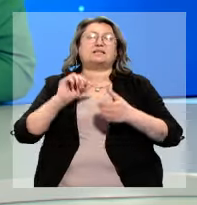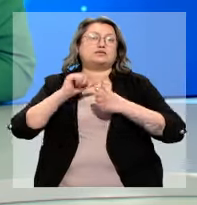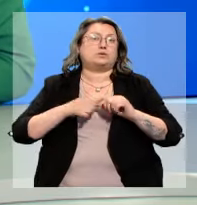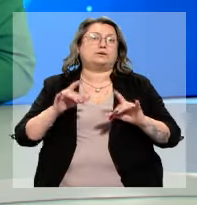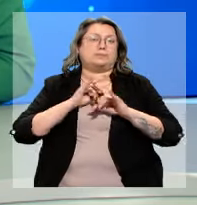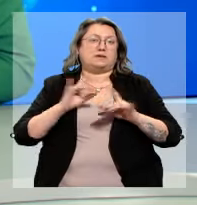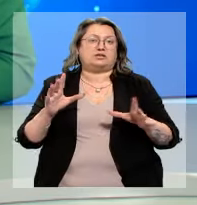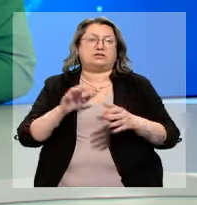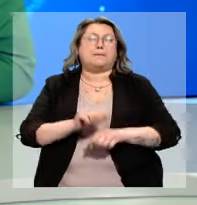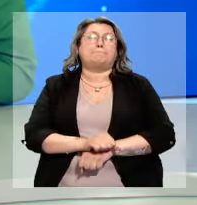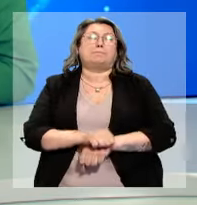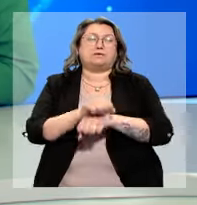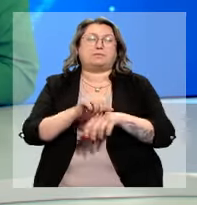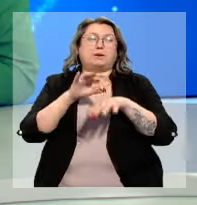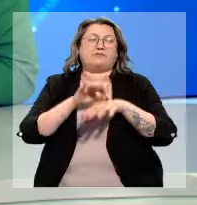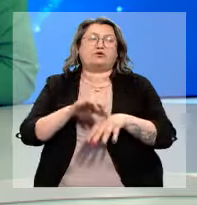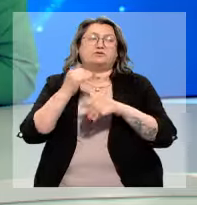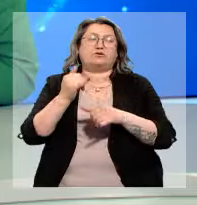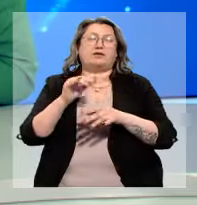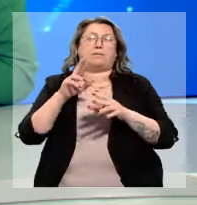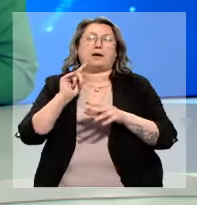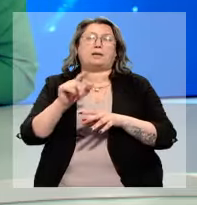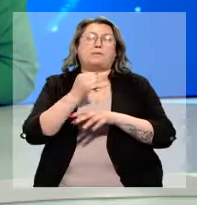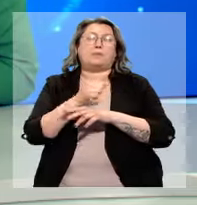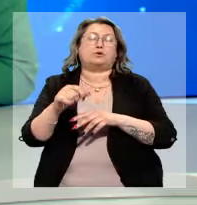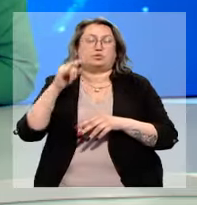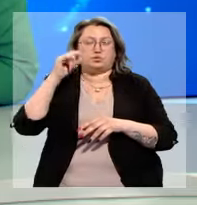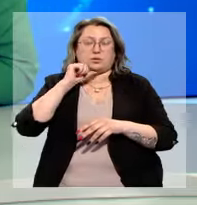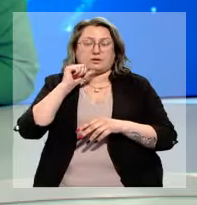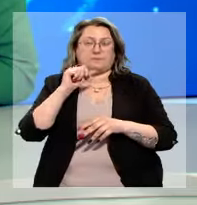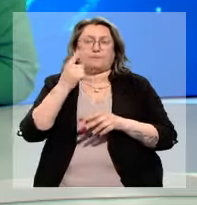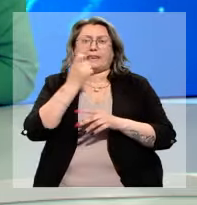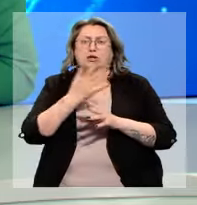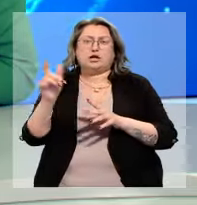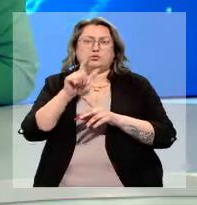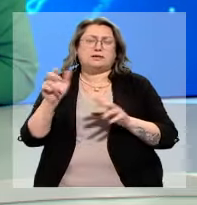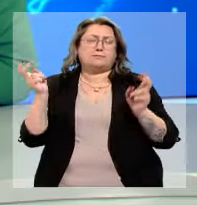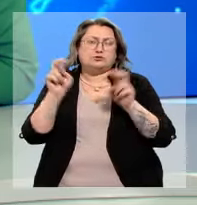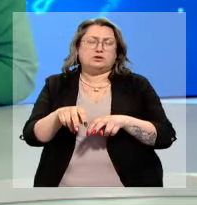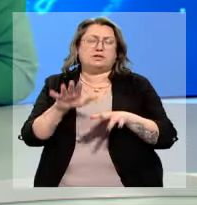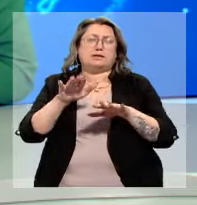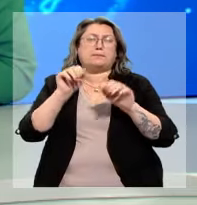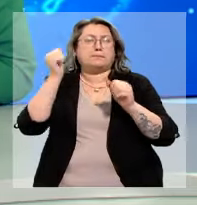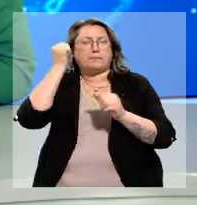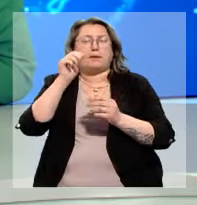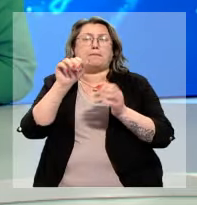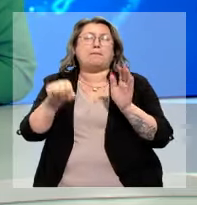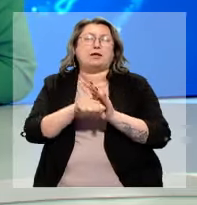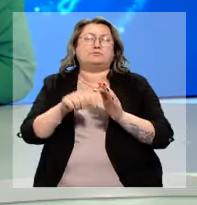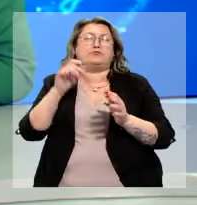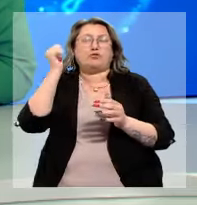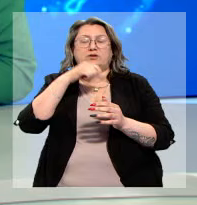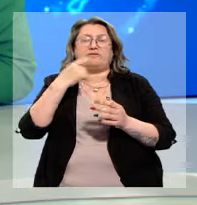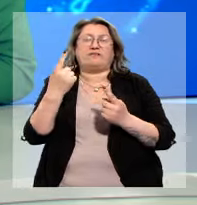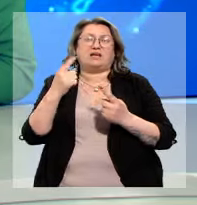Традиционный праздничный митинг прошел сегодня в парке Победы Кустаная. Сотни людей пришли к мемориалу погибшим в годы Великой